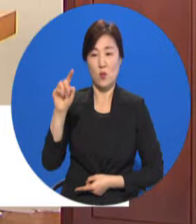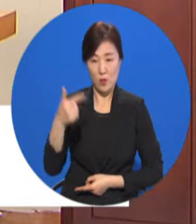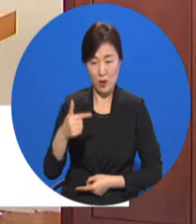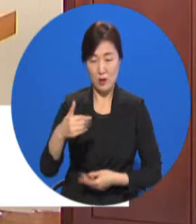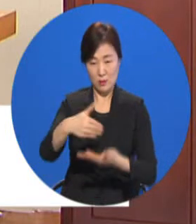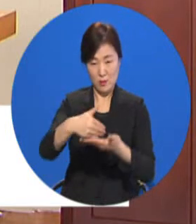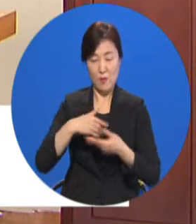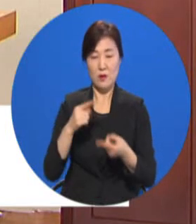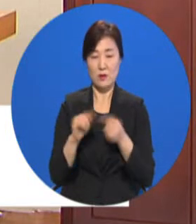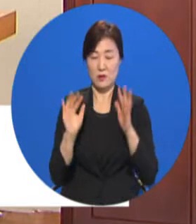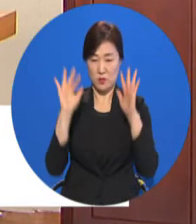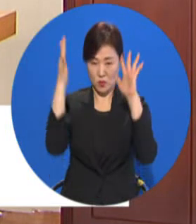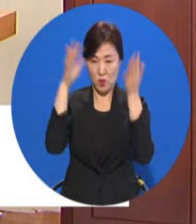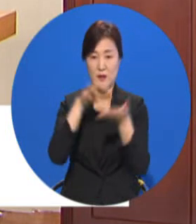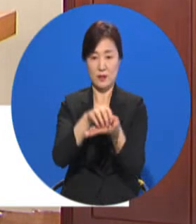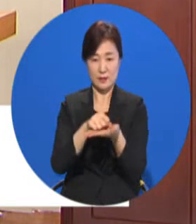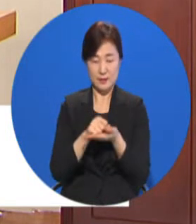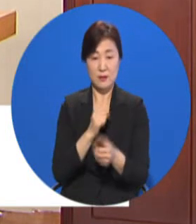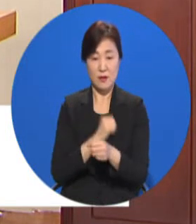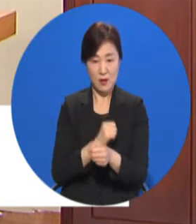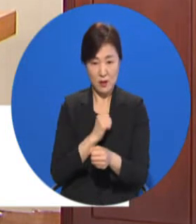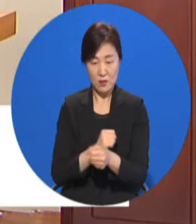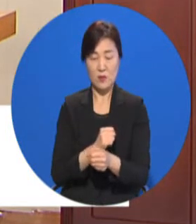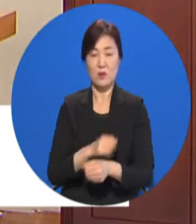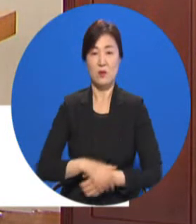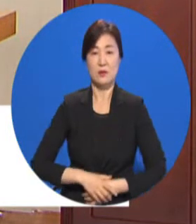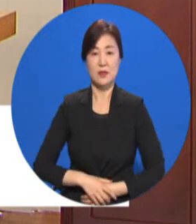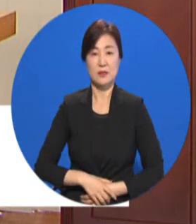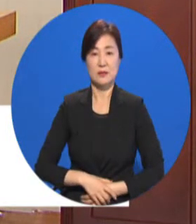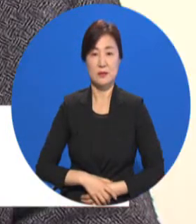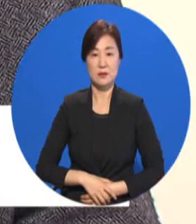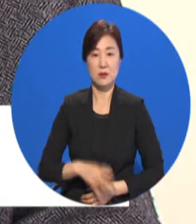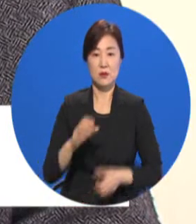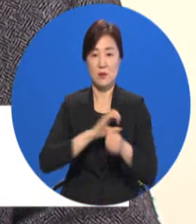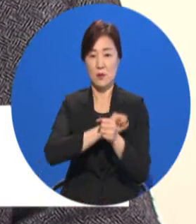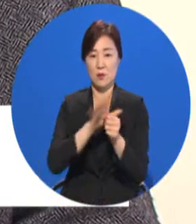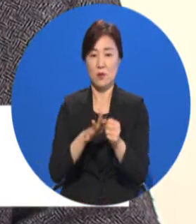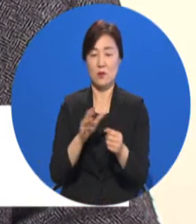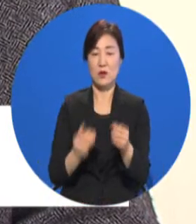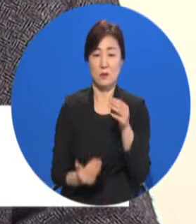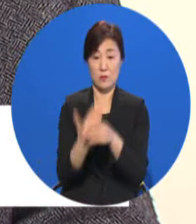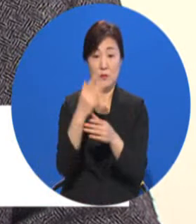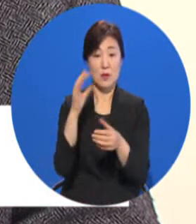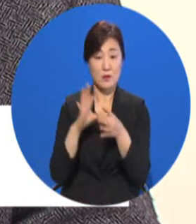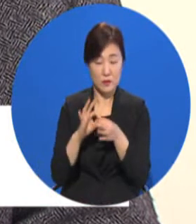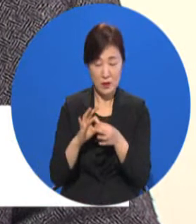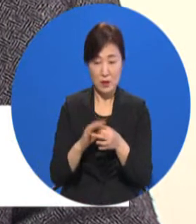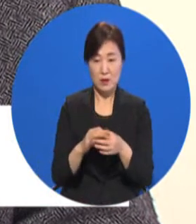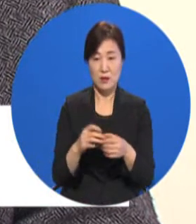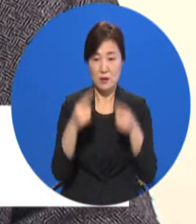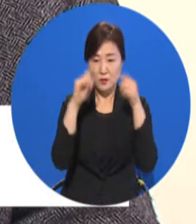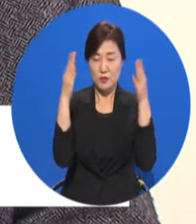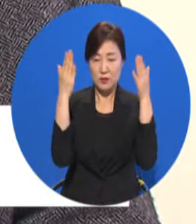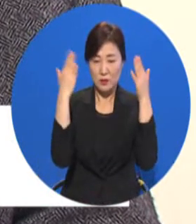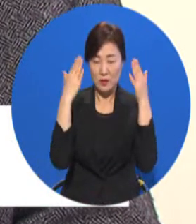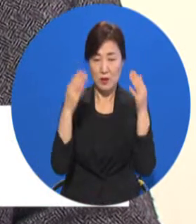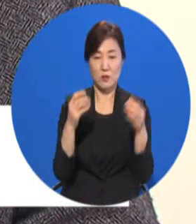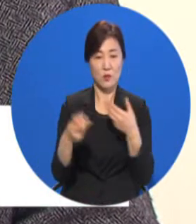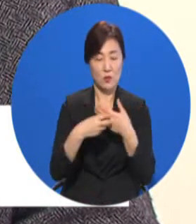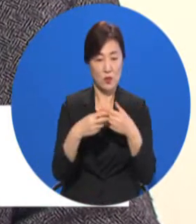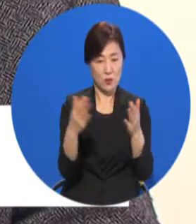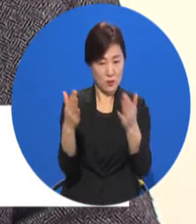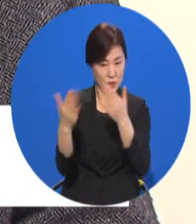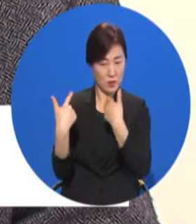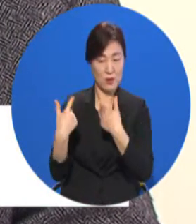원팀 민주당 협약 제안에 대해 환영의 뜻을 밝히고 코로나19 사태와 관련해 순천대 의과대학과